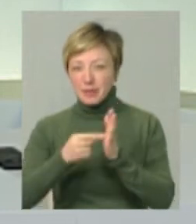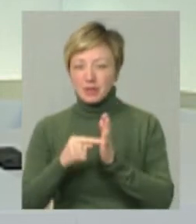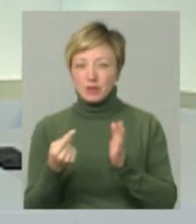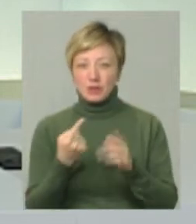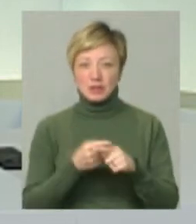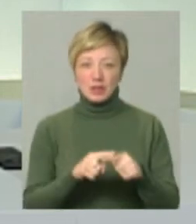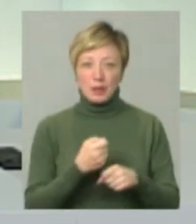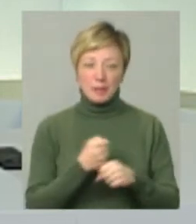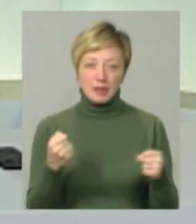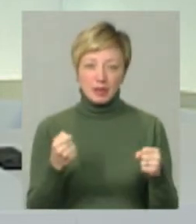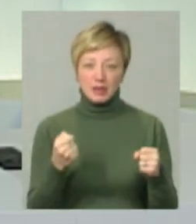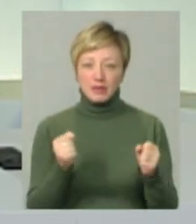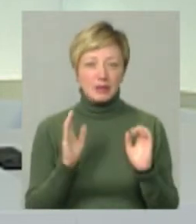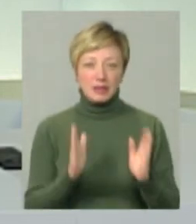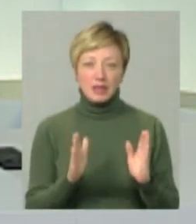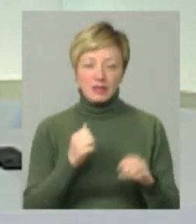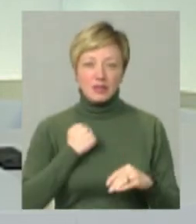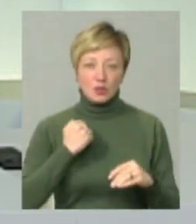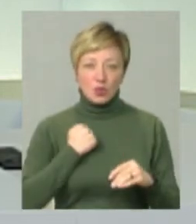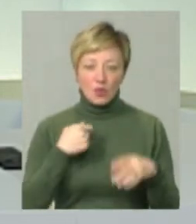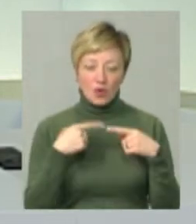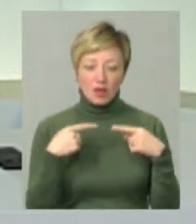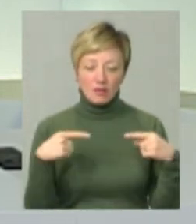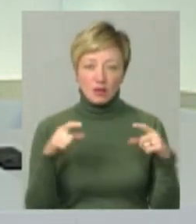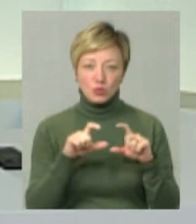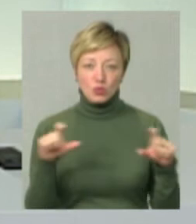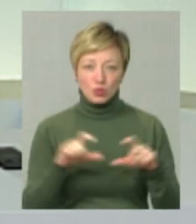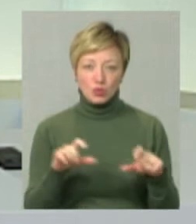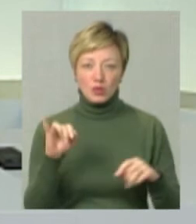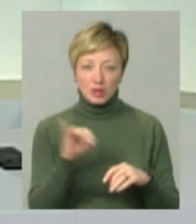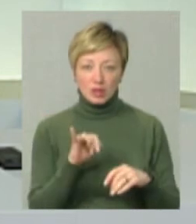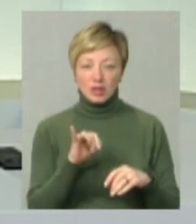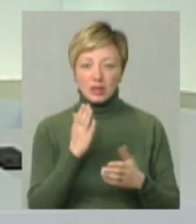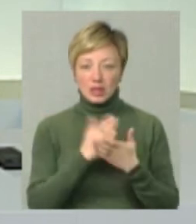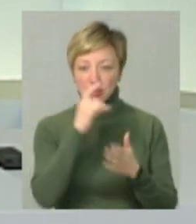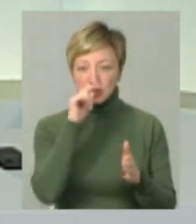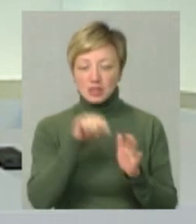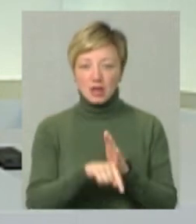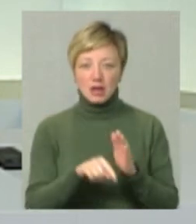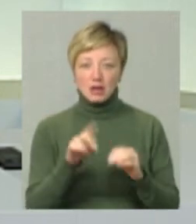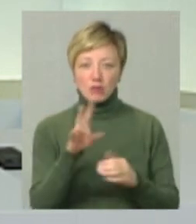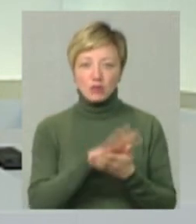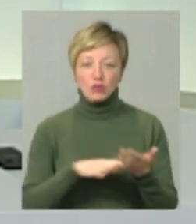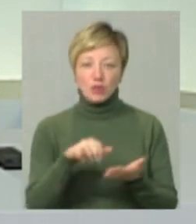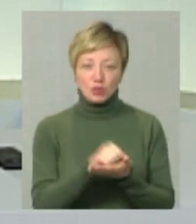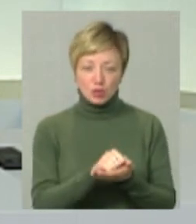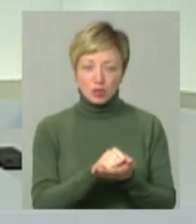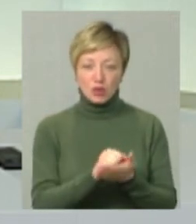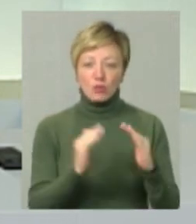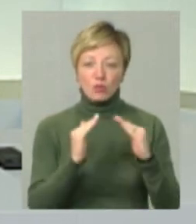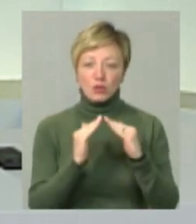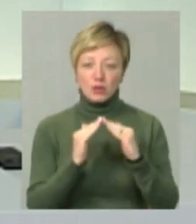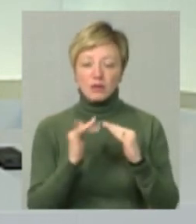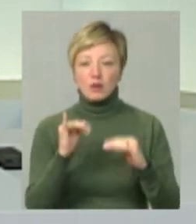підрив не тільки військової інфраструктури, але й є зазіхання і пошкодження